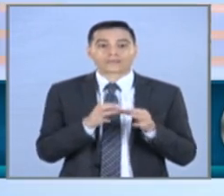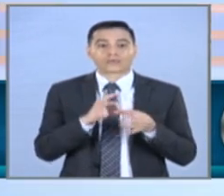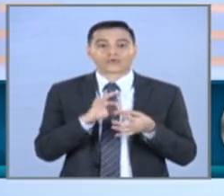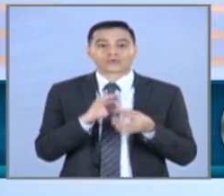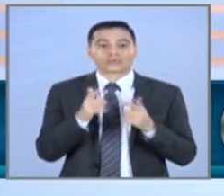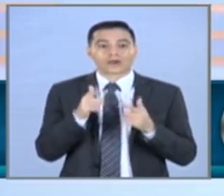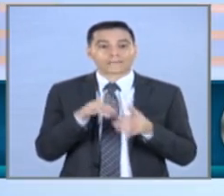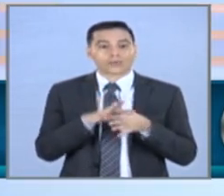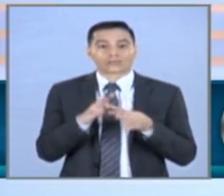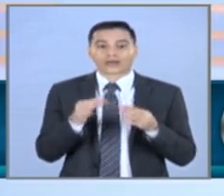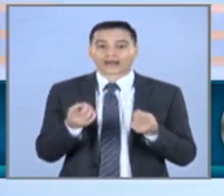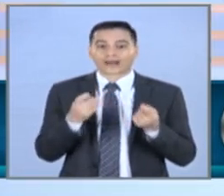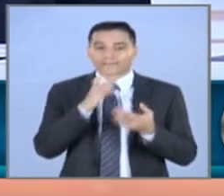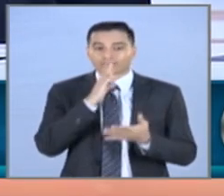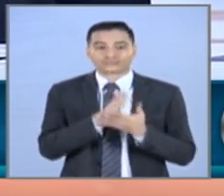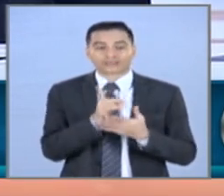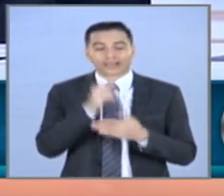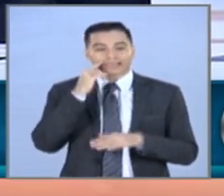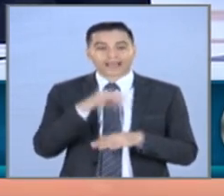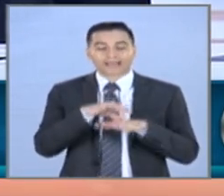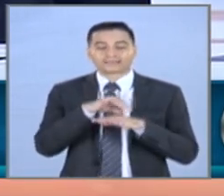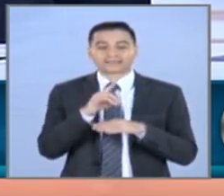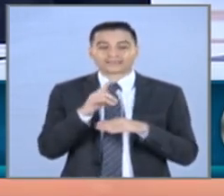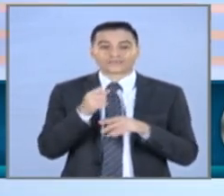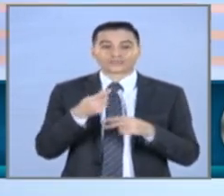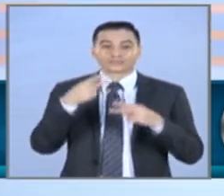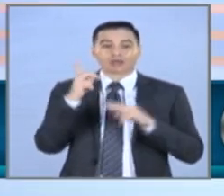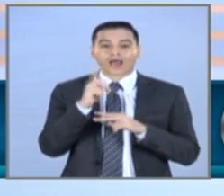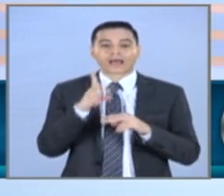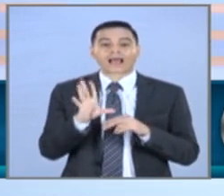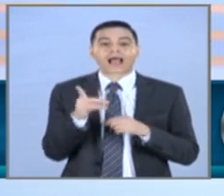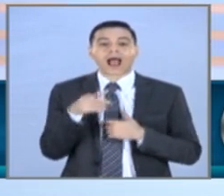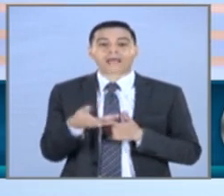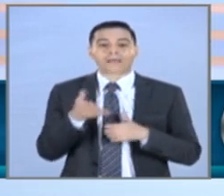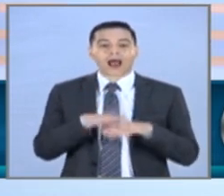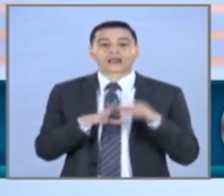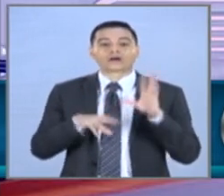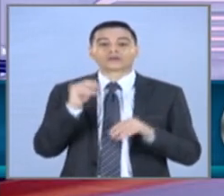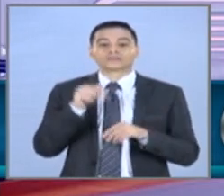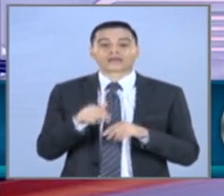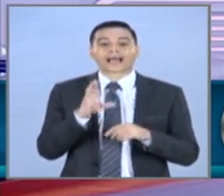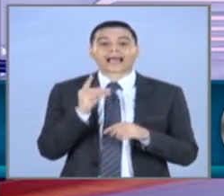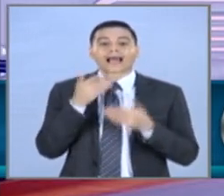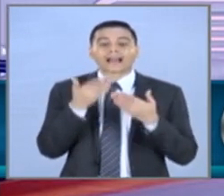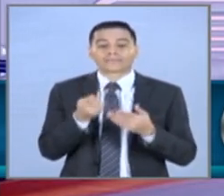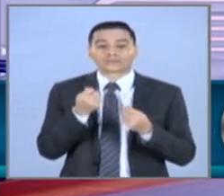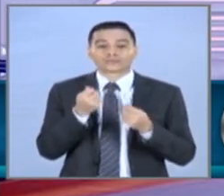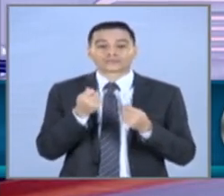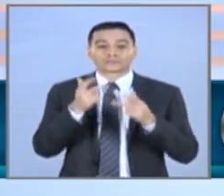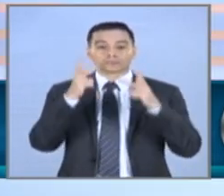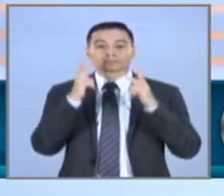$400 مليون. والله حاجة لا تصدق. نتفليكس عملت فيلم عن الحكاية دي.